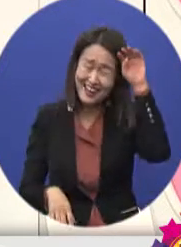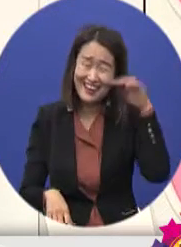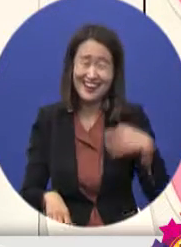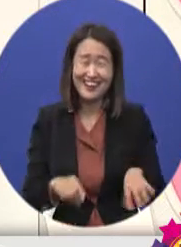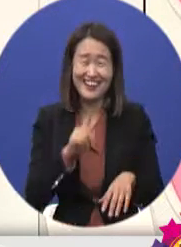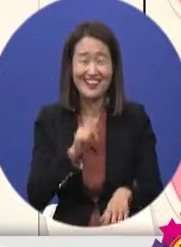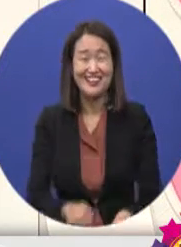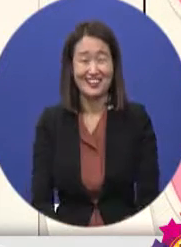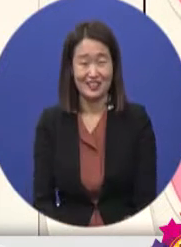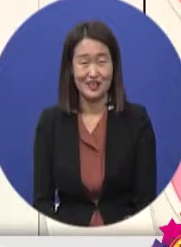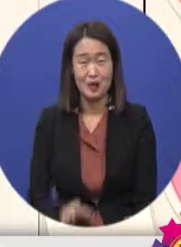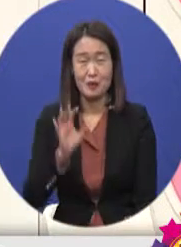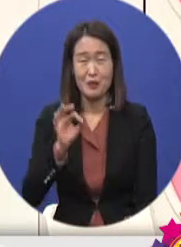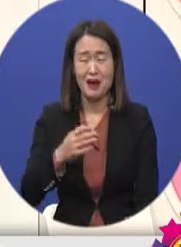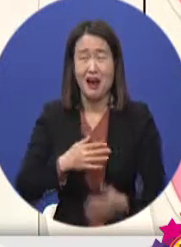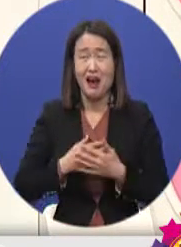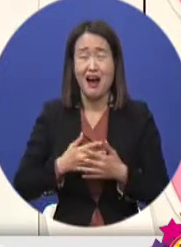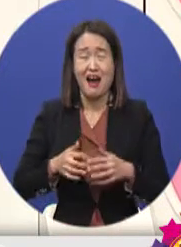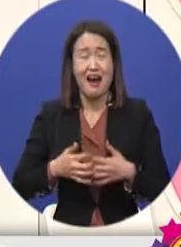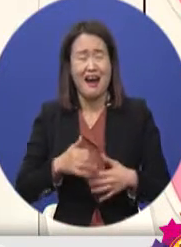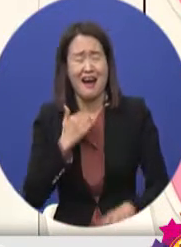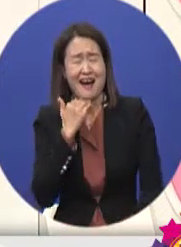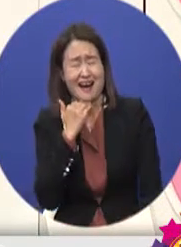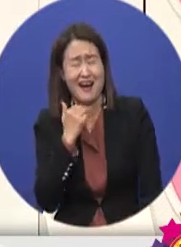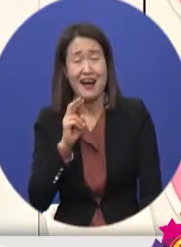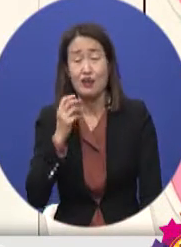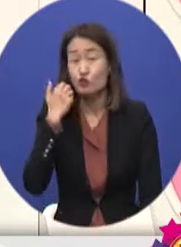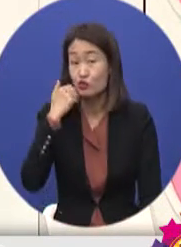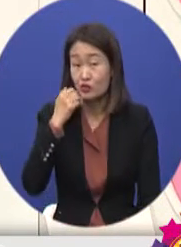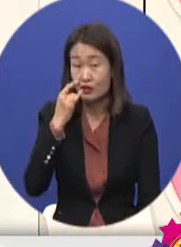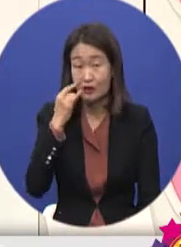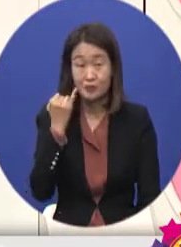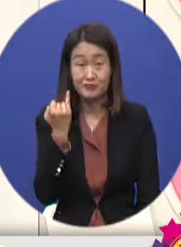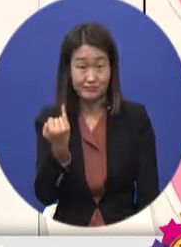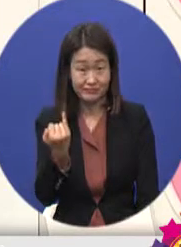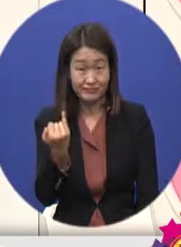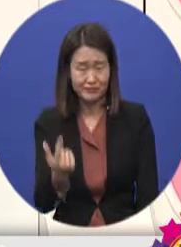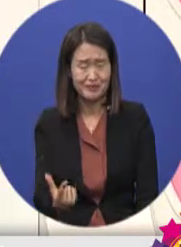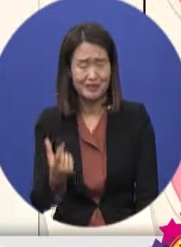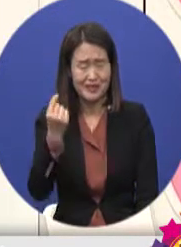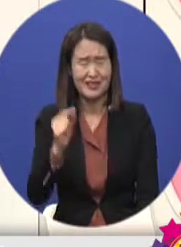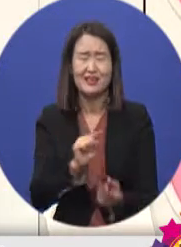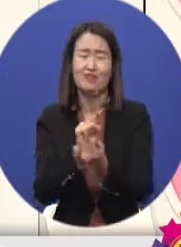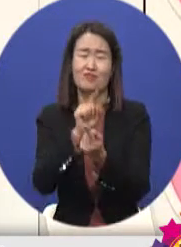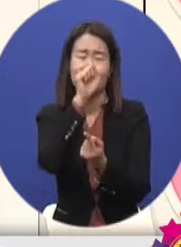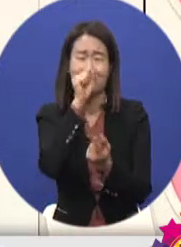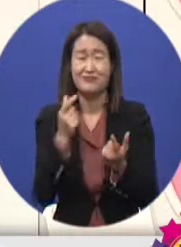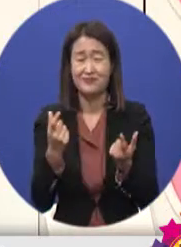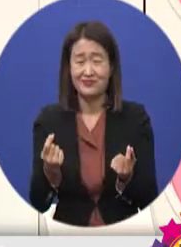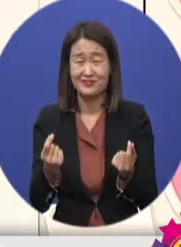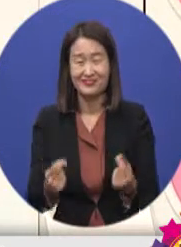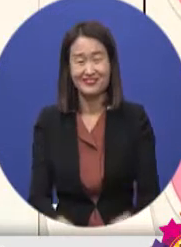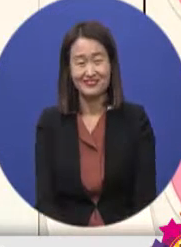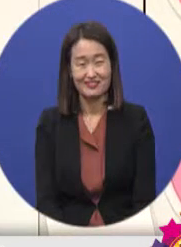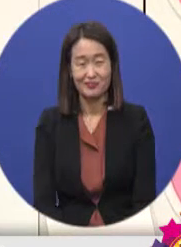자, 그럼 이렇게 긴장하면서 기다리고 계실 어머니를 빨리 만나보도록